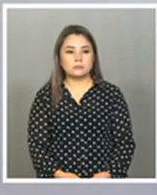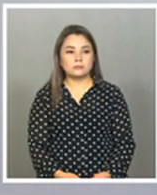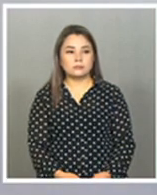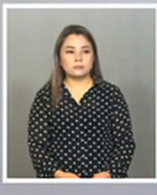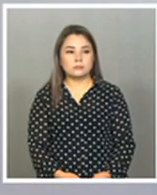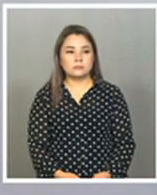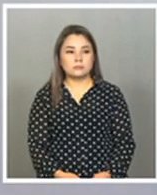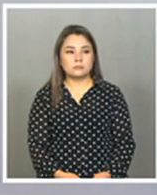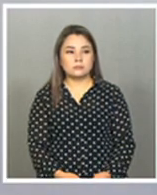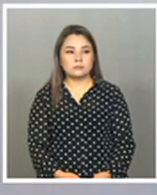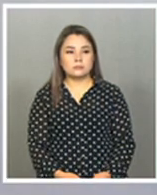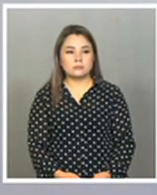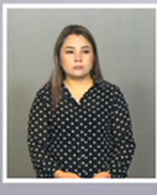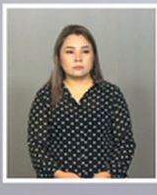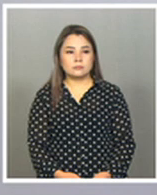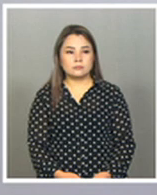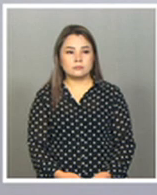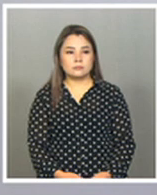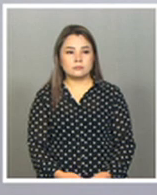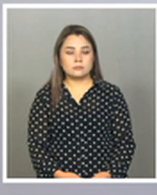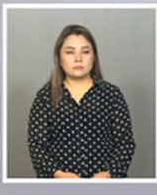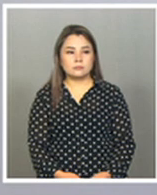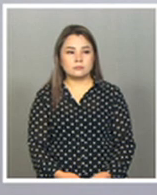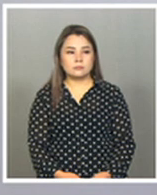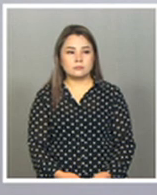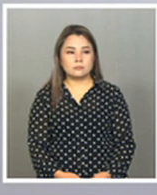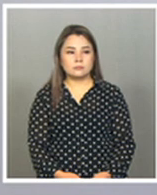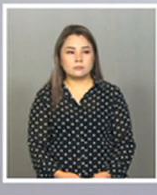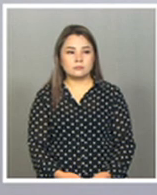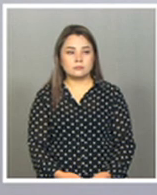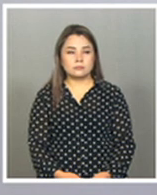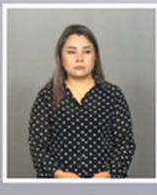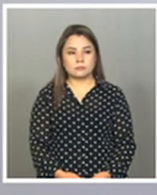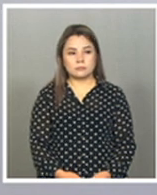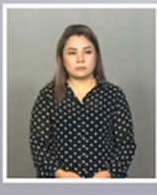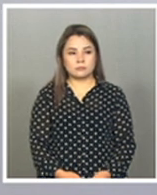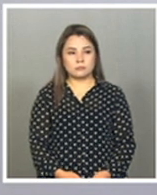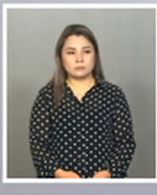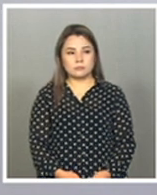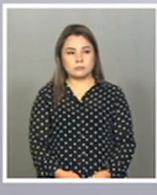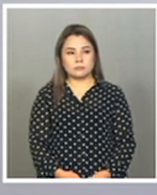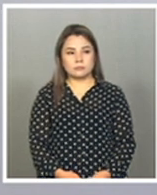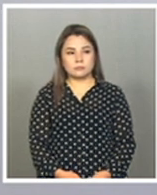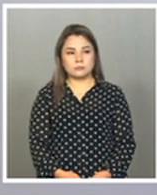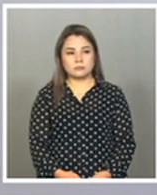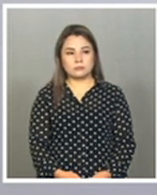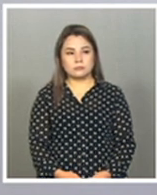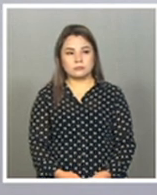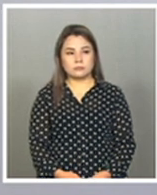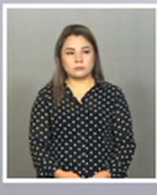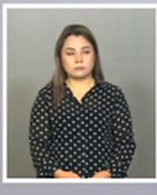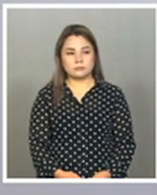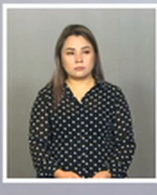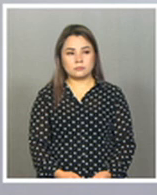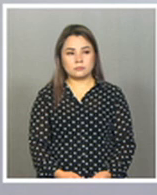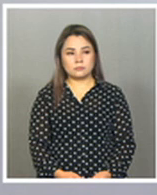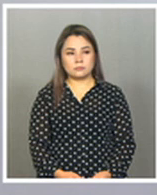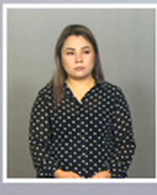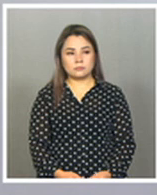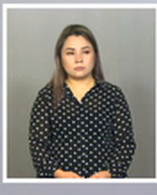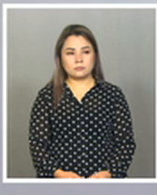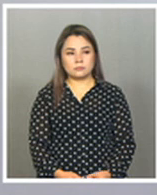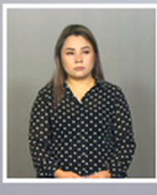Есептеп болсаңыз, онда жауабын бірге тексереміз. Бірінші өрнек 0.16 азайту 1,